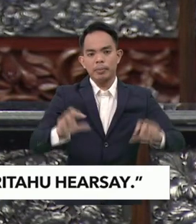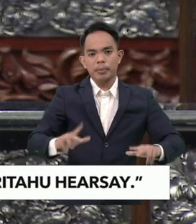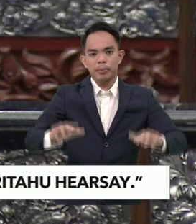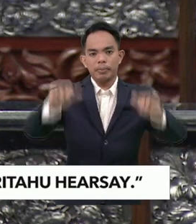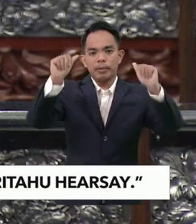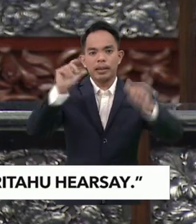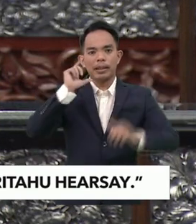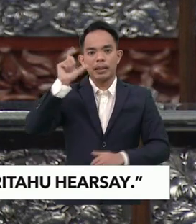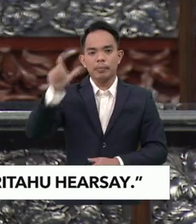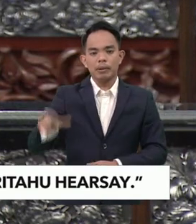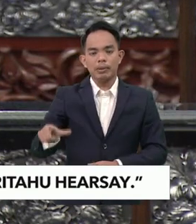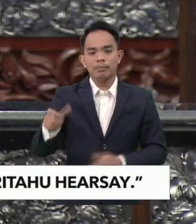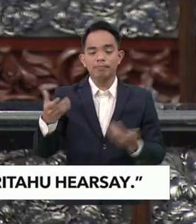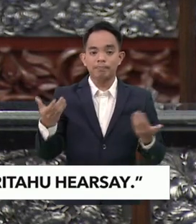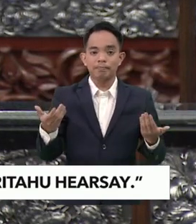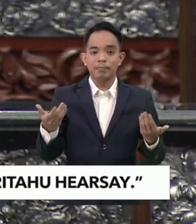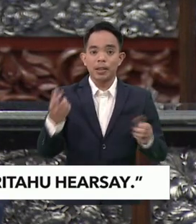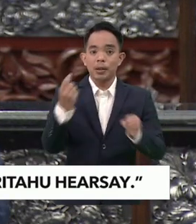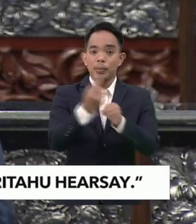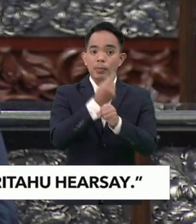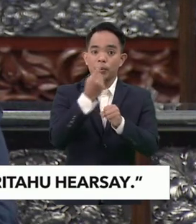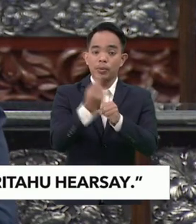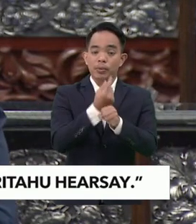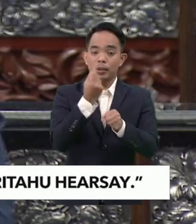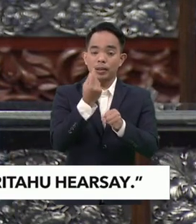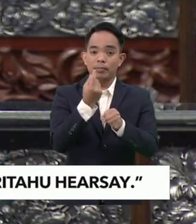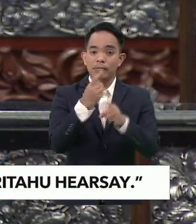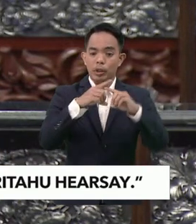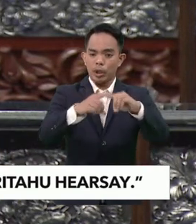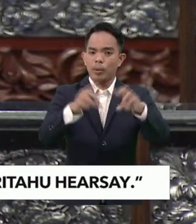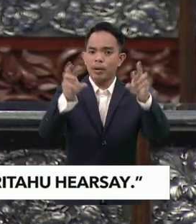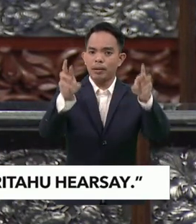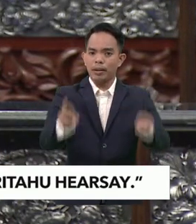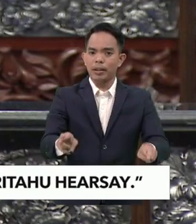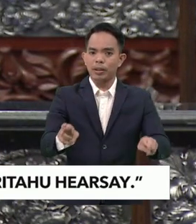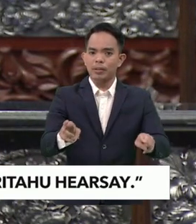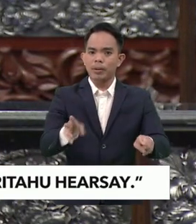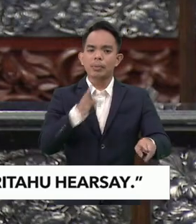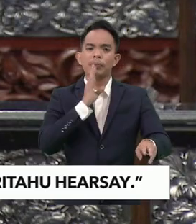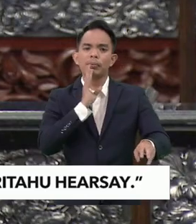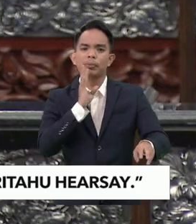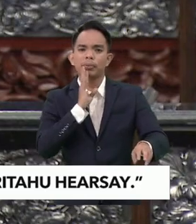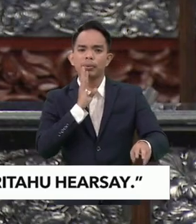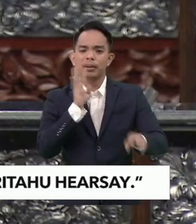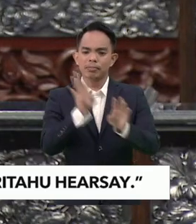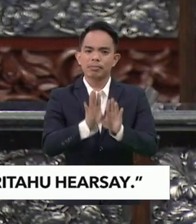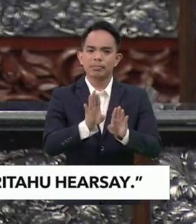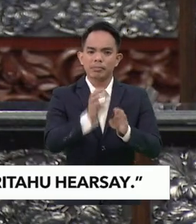perlu ataupun menggunakan dewan ini dengan perkataan-perkataan merengek-rengek dan hearsay ini.